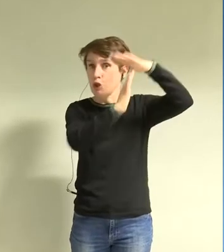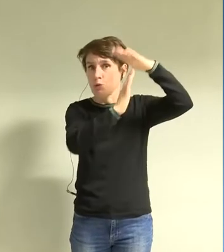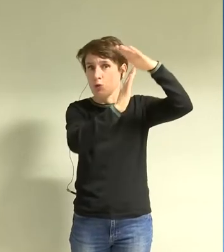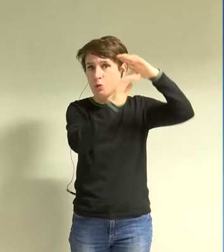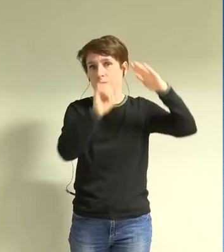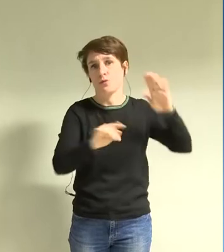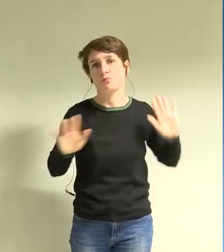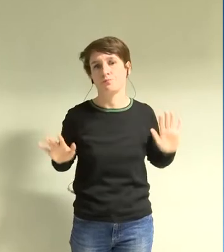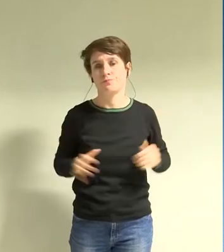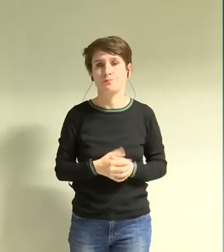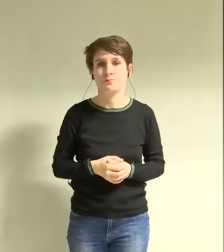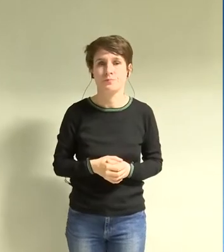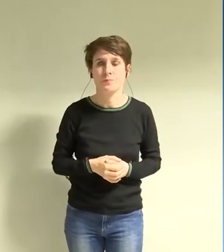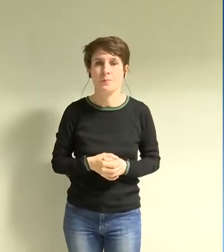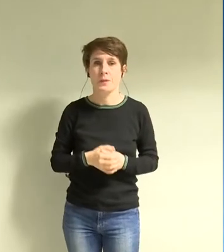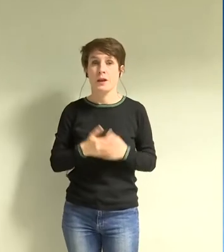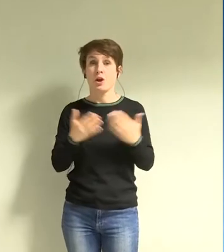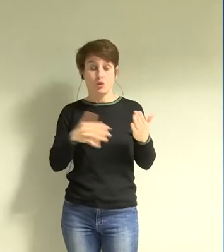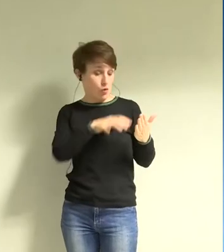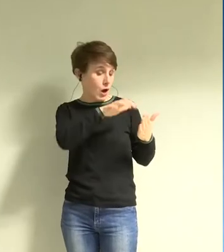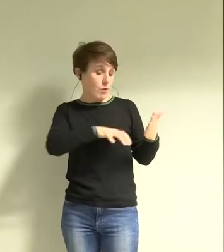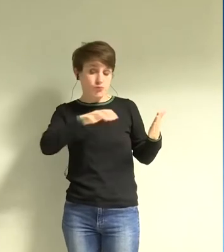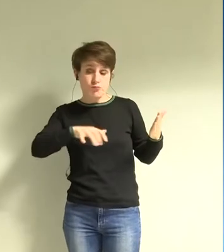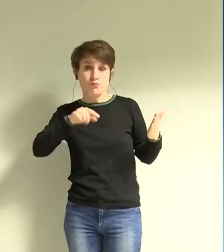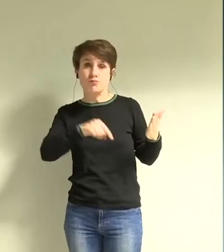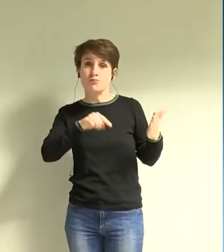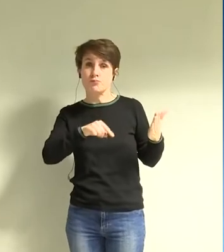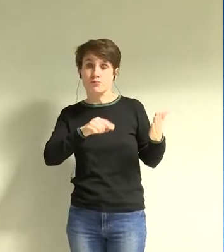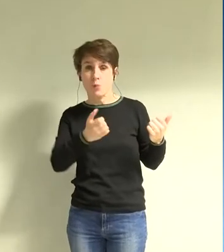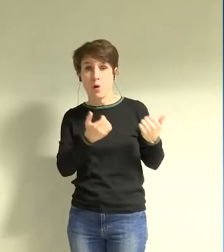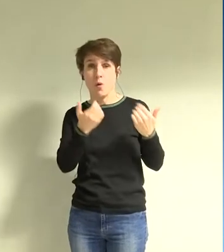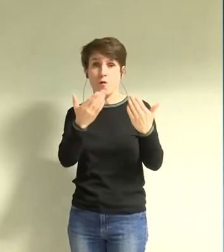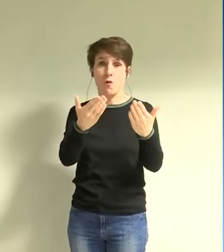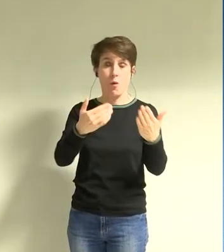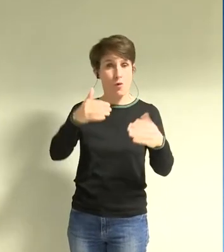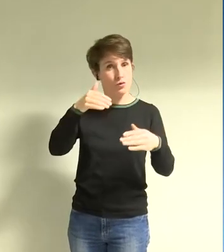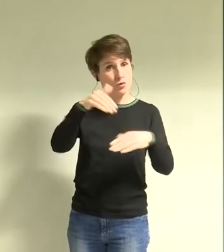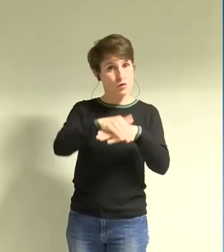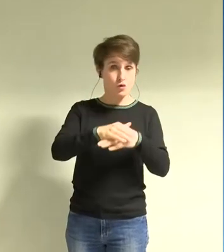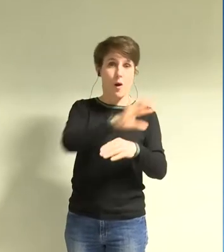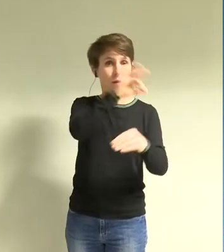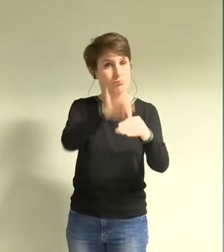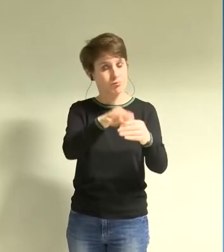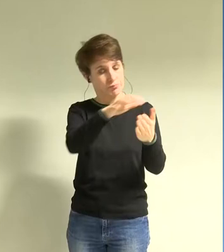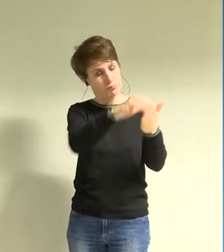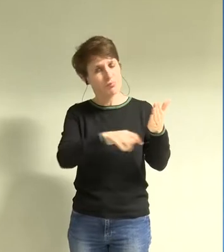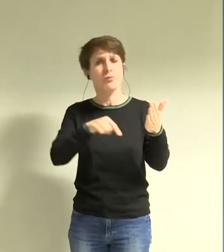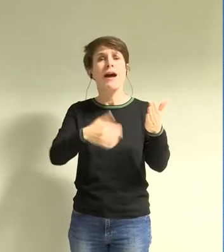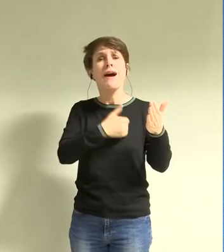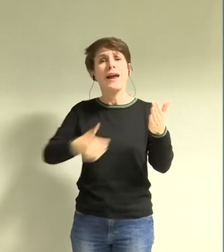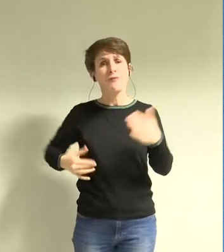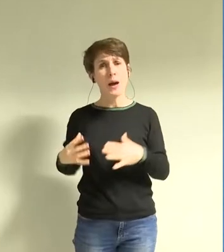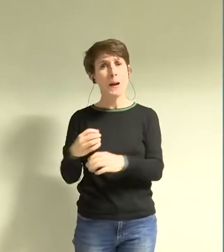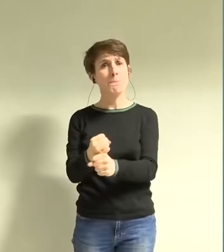et simplement ici les éléments sur lesquels vous propose de se positionner ce soir qui sont repris à la fin du ve